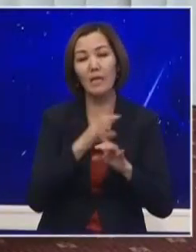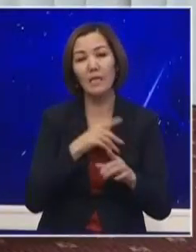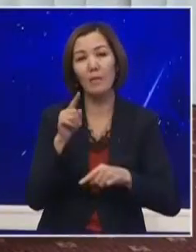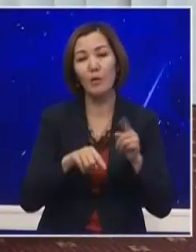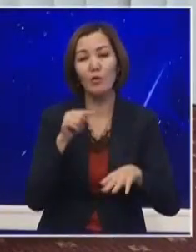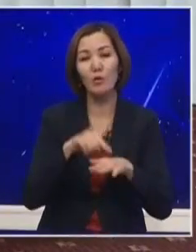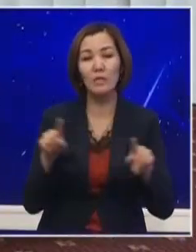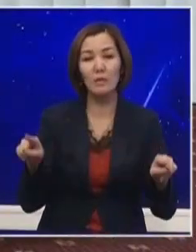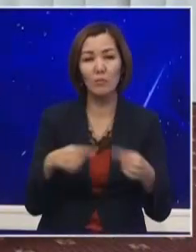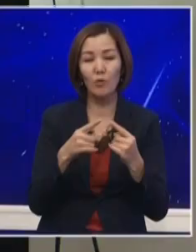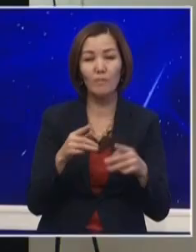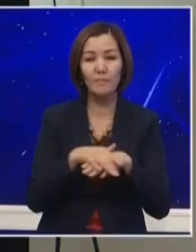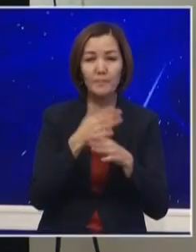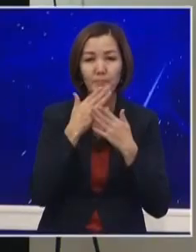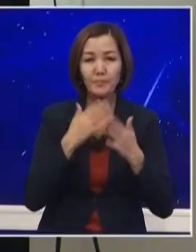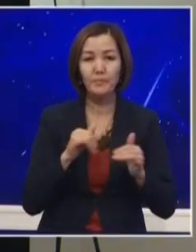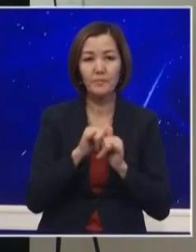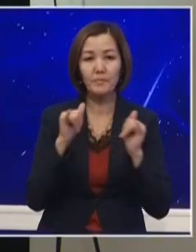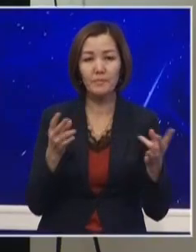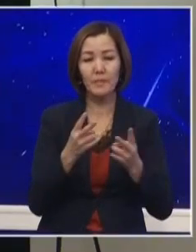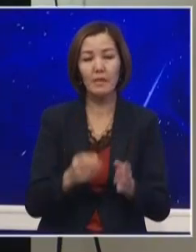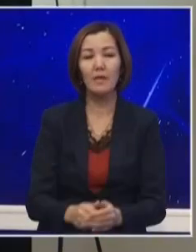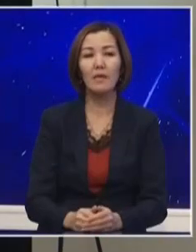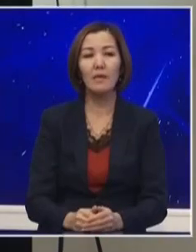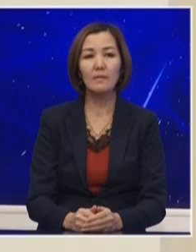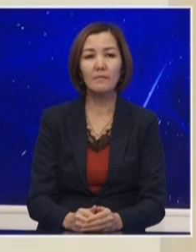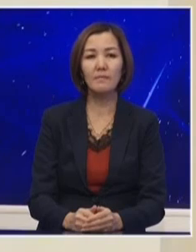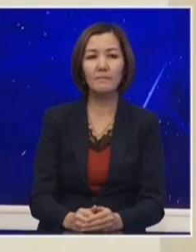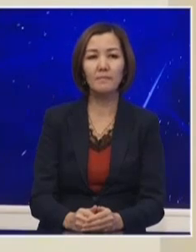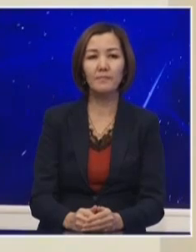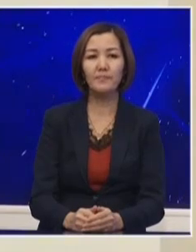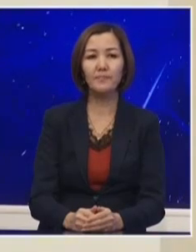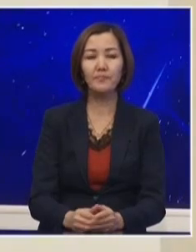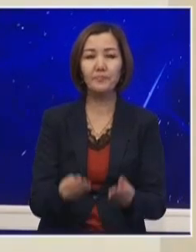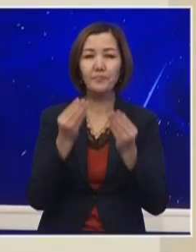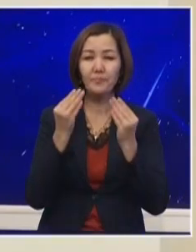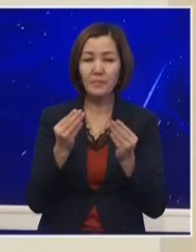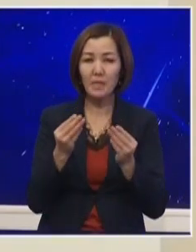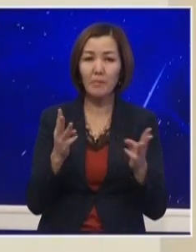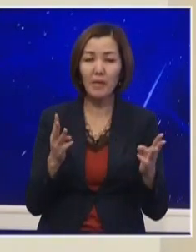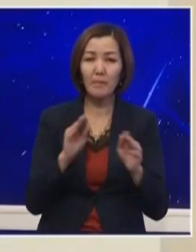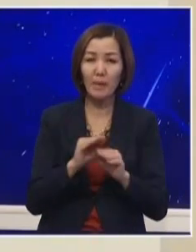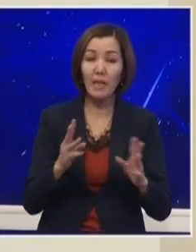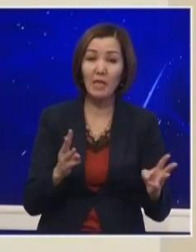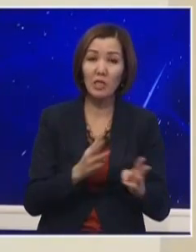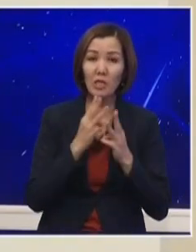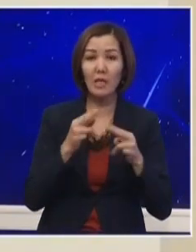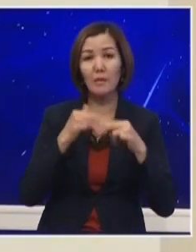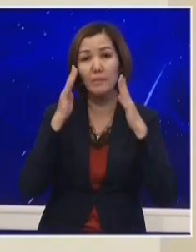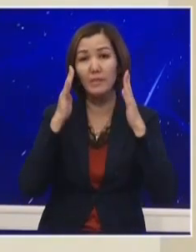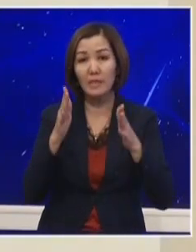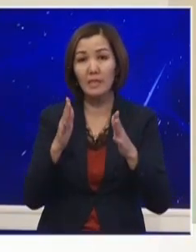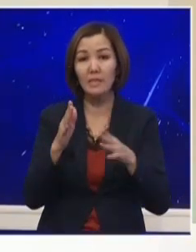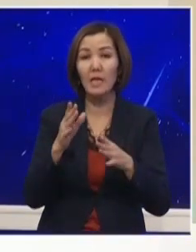патриоттық сезімін оятып, халқына деген сүйіспеншілігін арттыруды көздедік дейді. Керемет балалардың ынтасы, отырғаны бірден